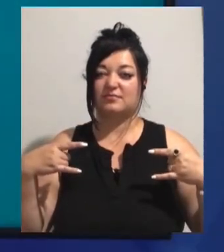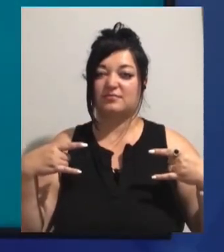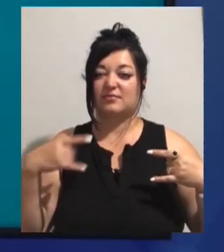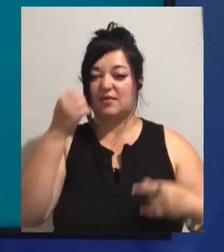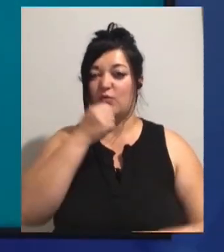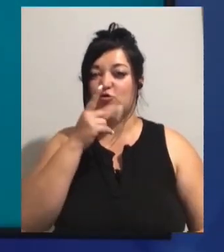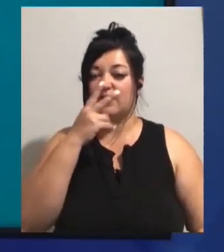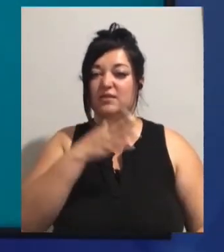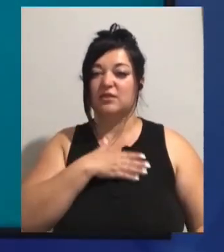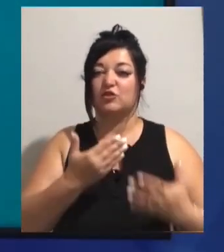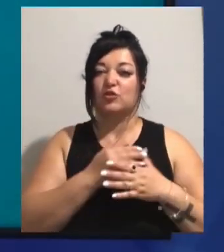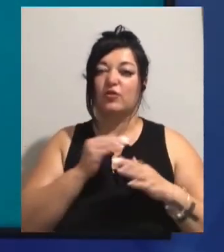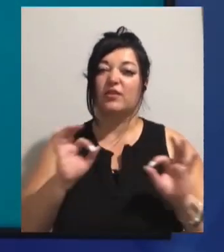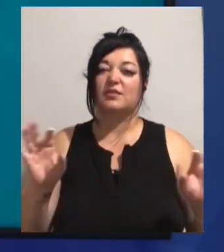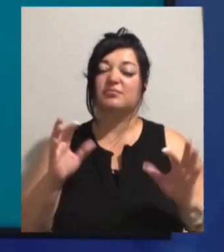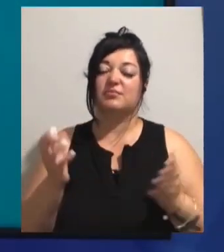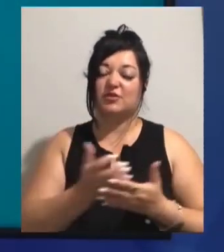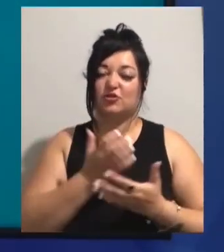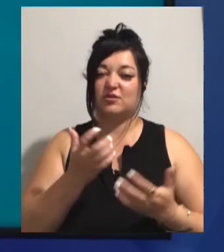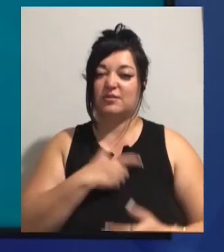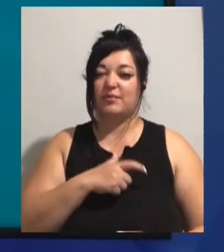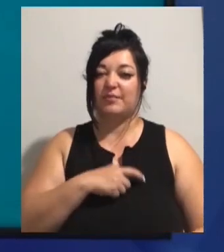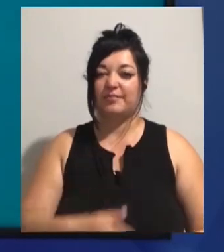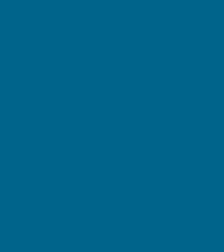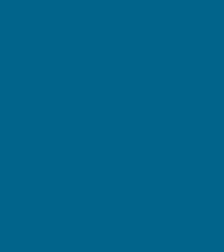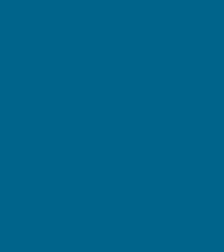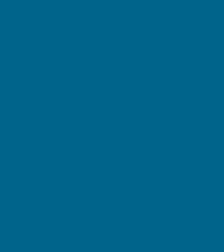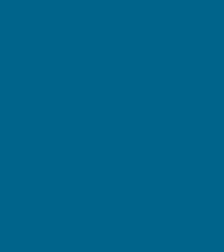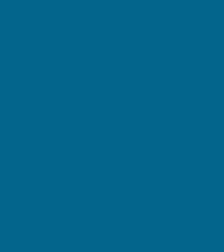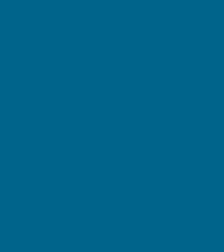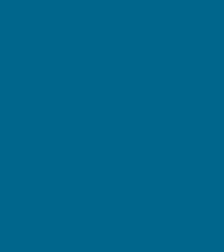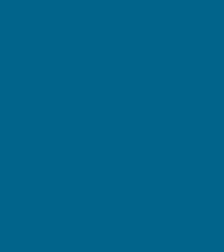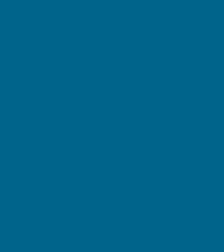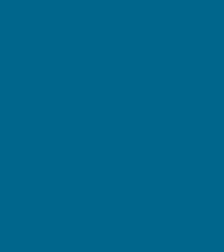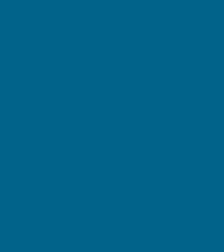Дякуємо, що дивились наші новини. Бережіть себе. Дякую.